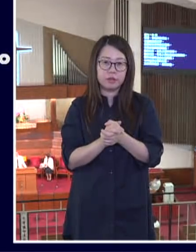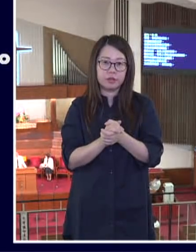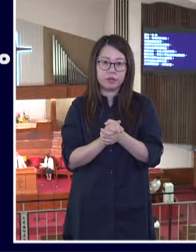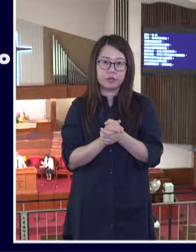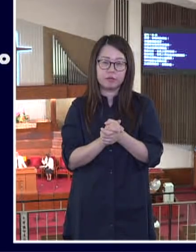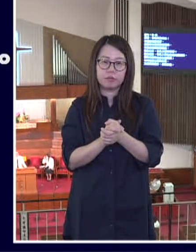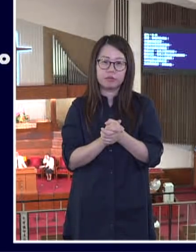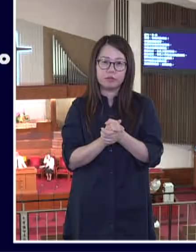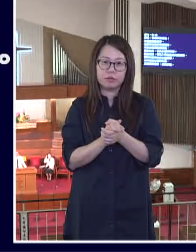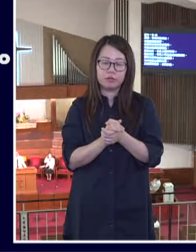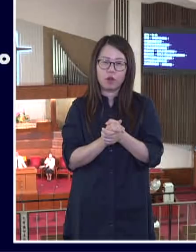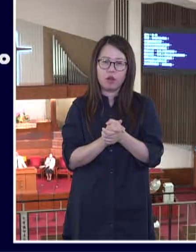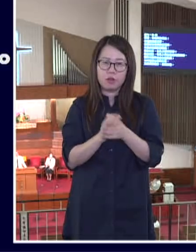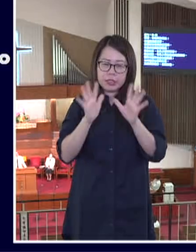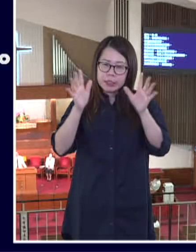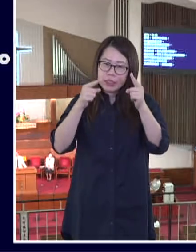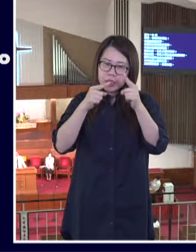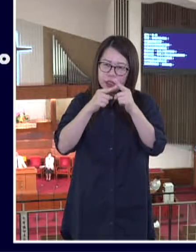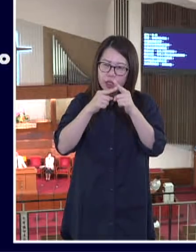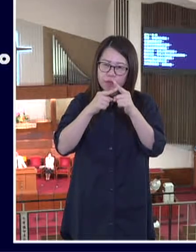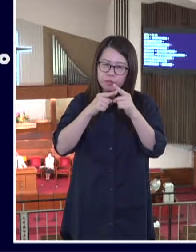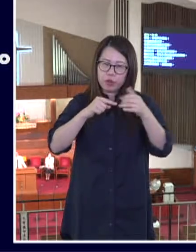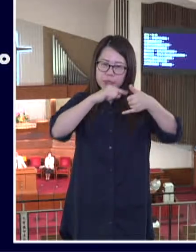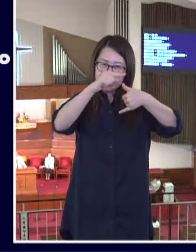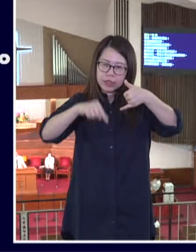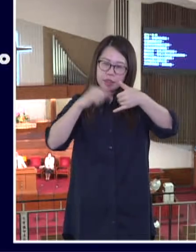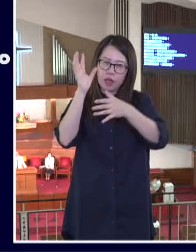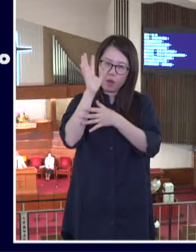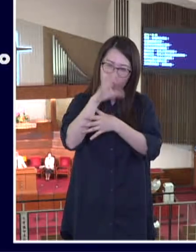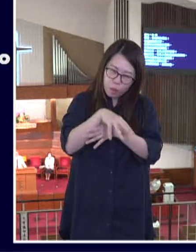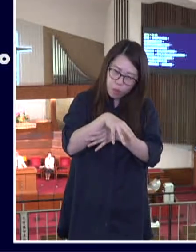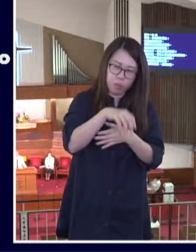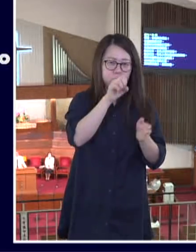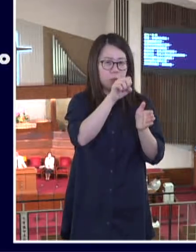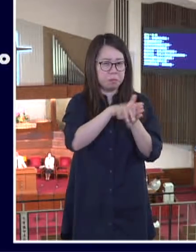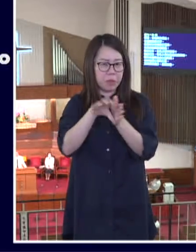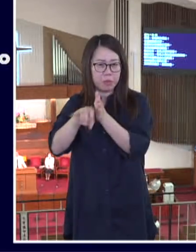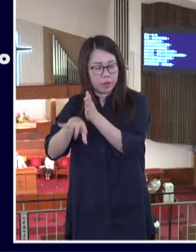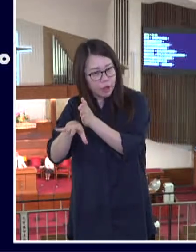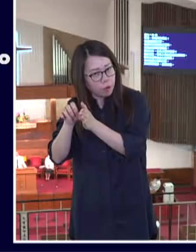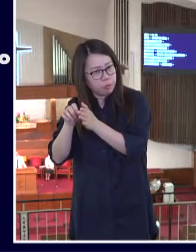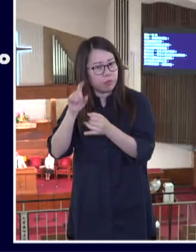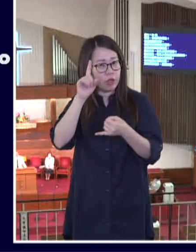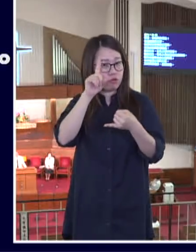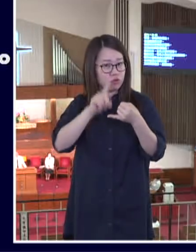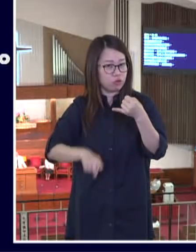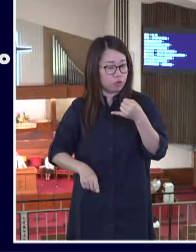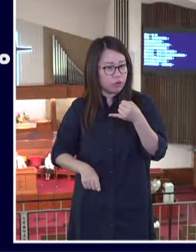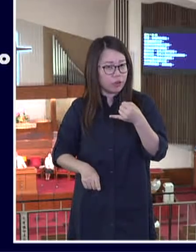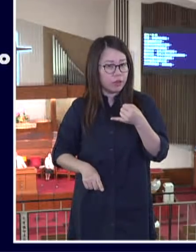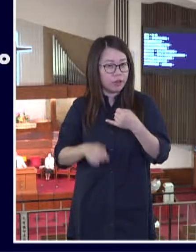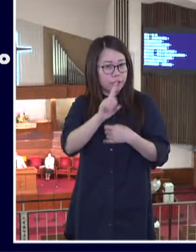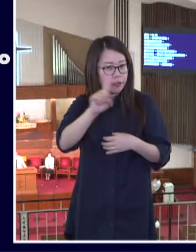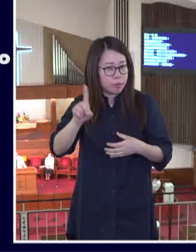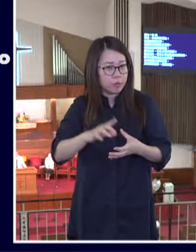衰残，虽然可能他经历他的失去， 但去体会到地上不能